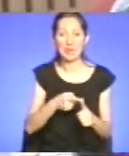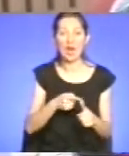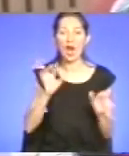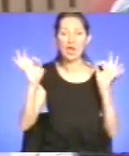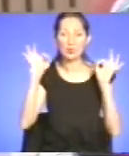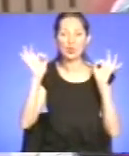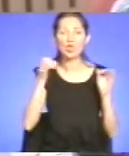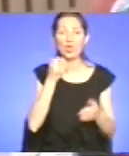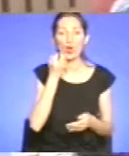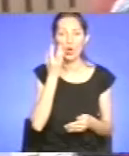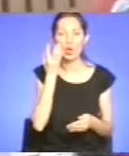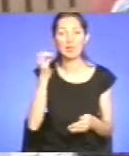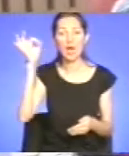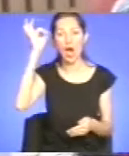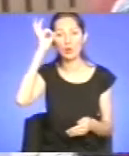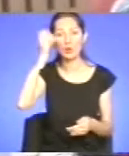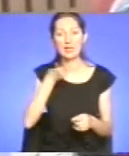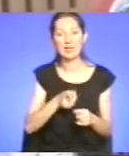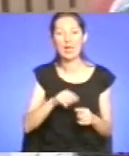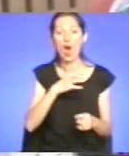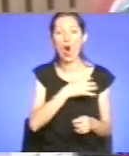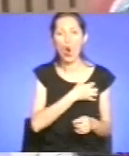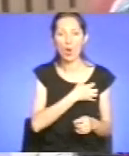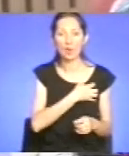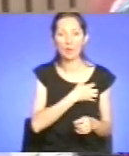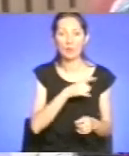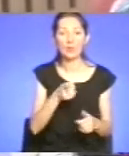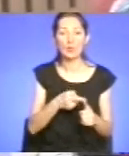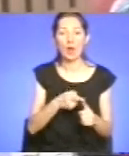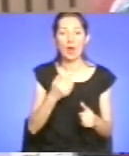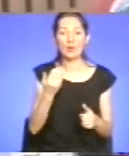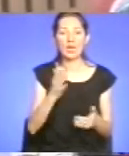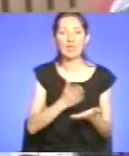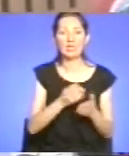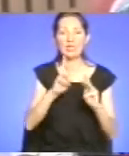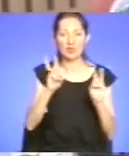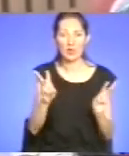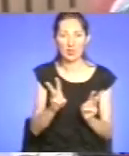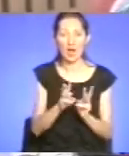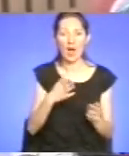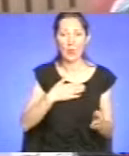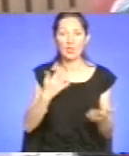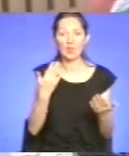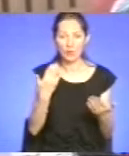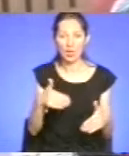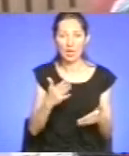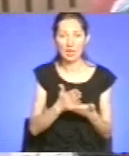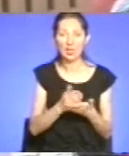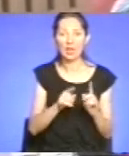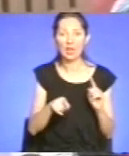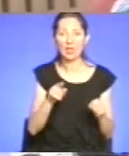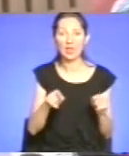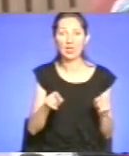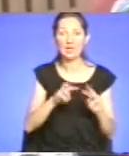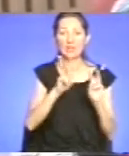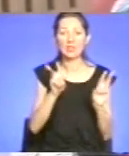звучить, коли згадується цей орден, то її ім'я, тому що в неї свята, а в мене вже є деякі святі заступники. В небі. І дуже